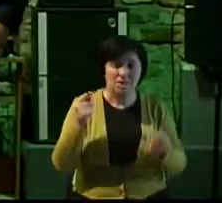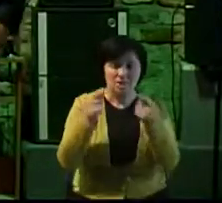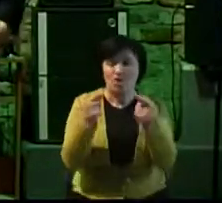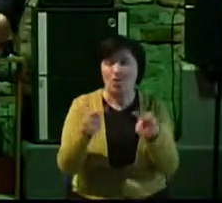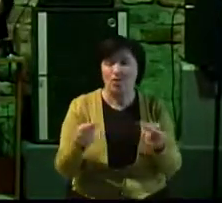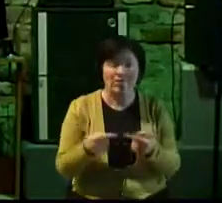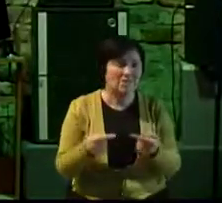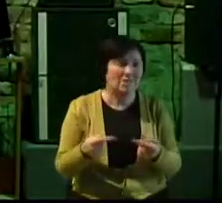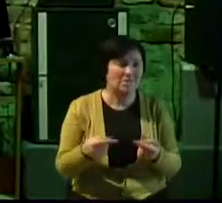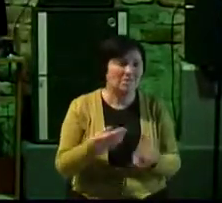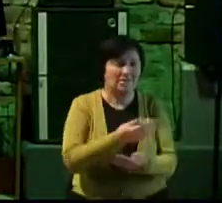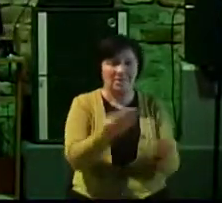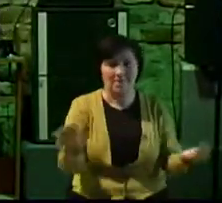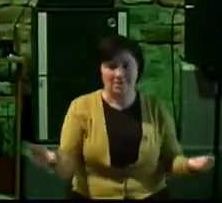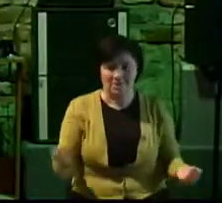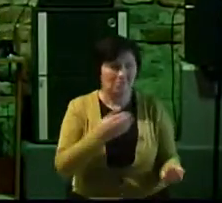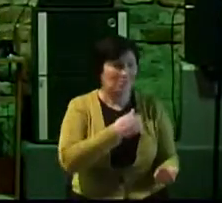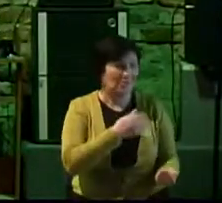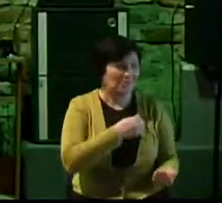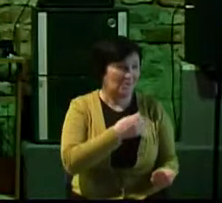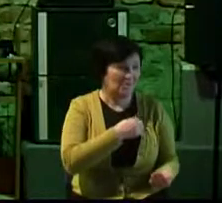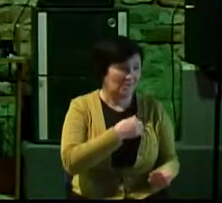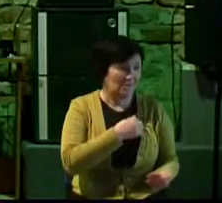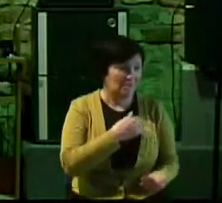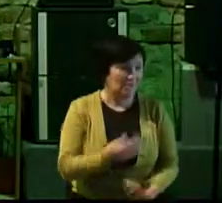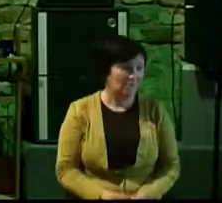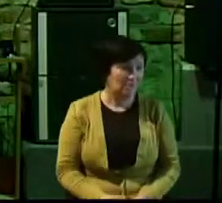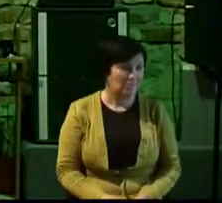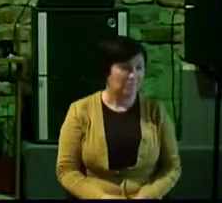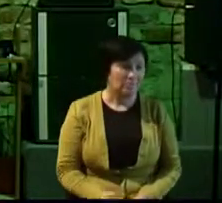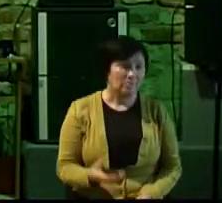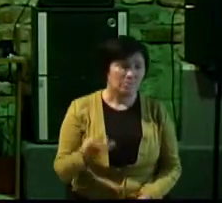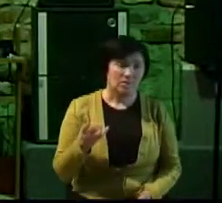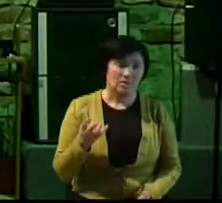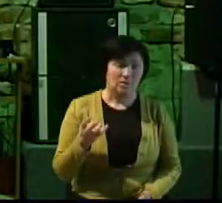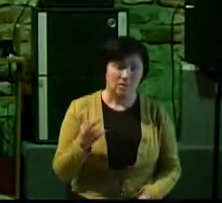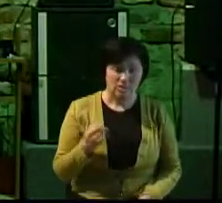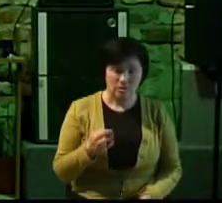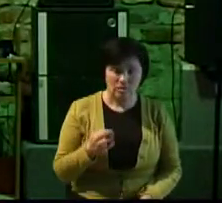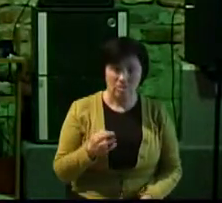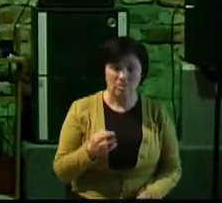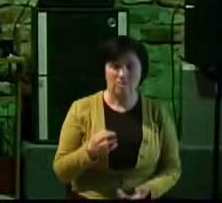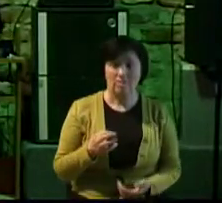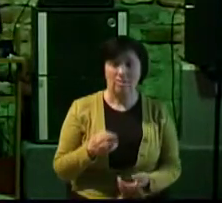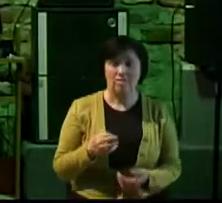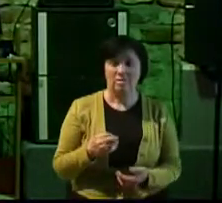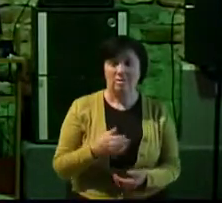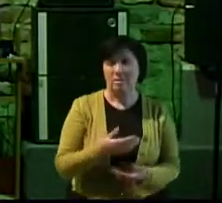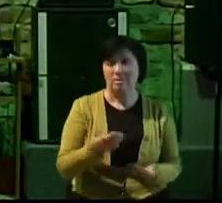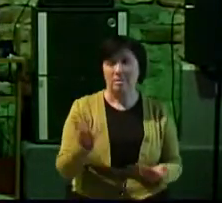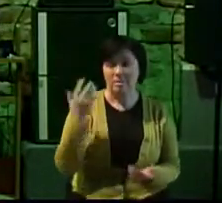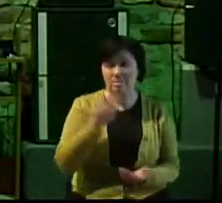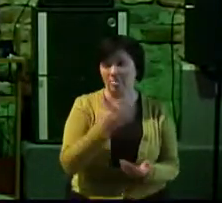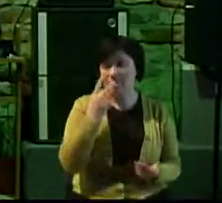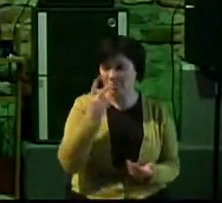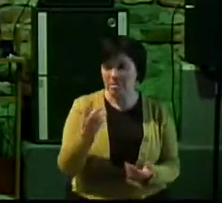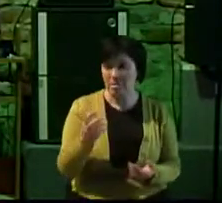Писанию, если все сделано в духе любви, кротости и желанию помочь этого человека и обратить его